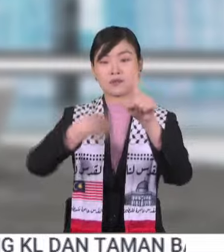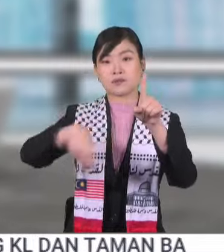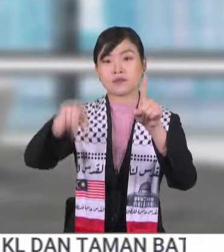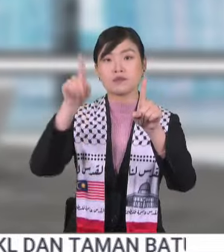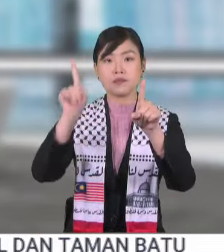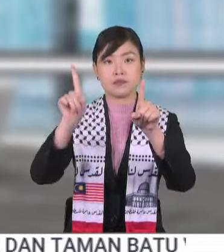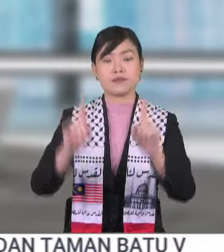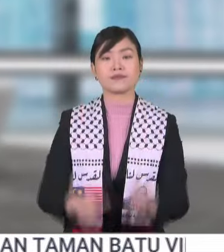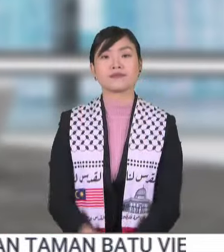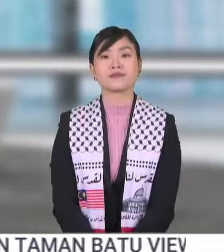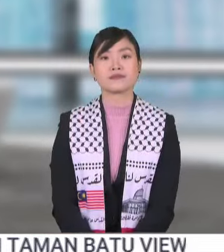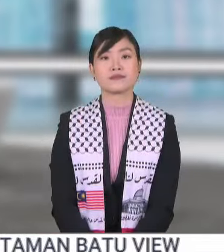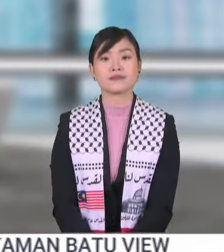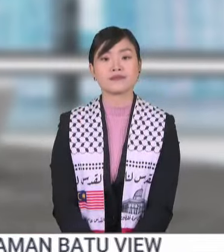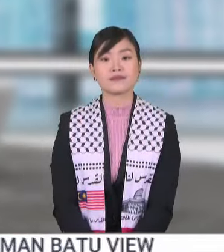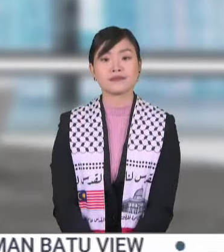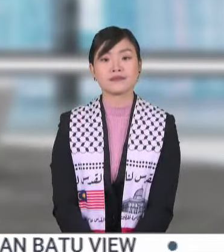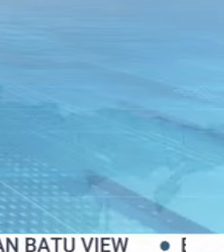2